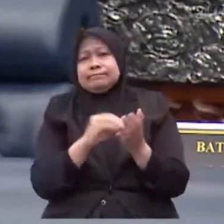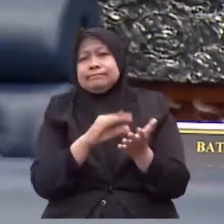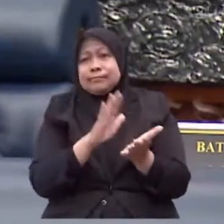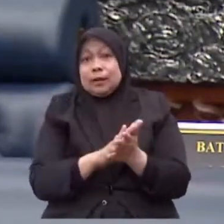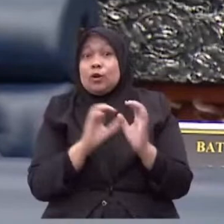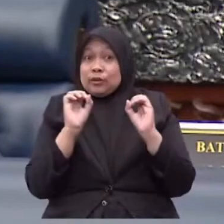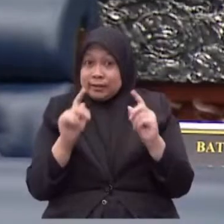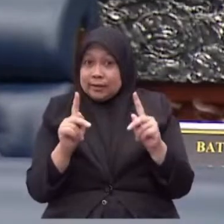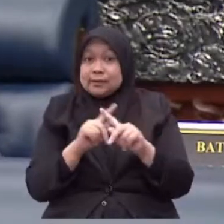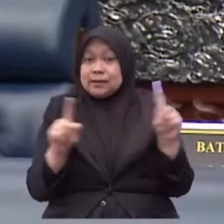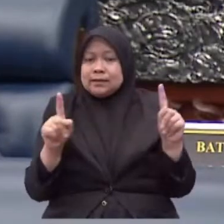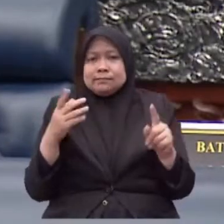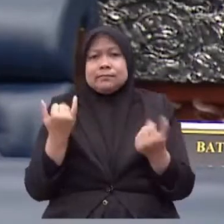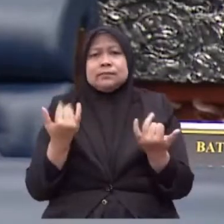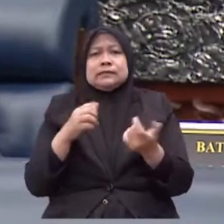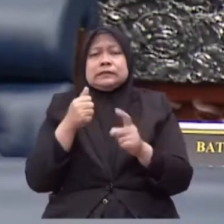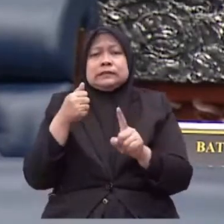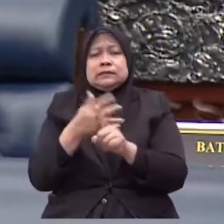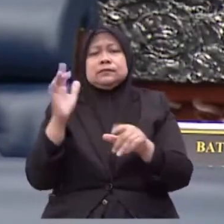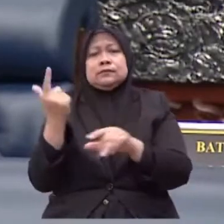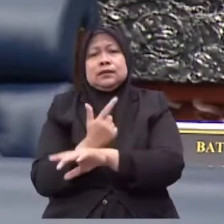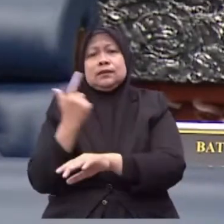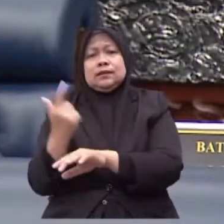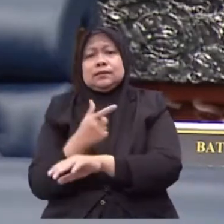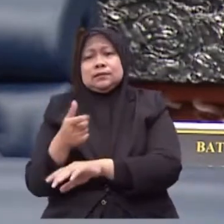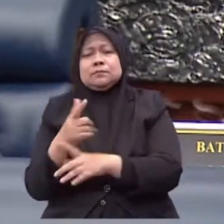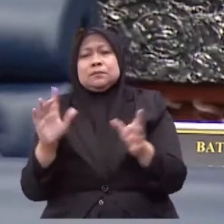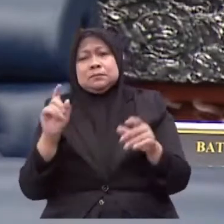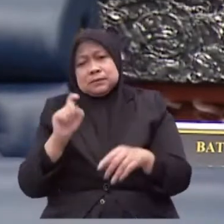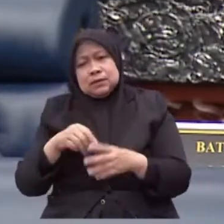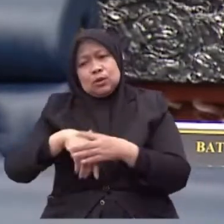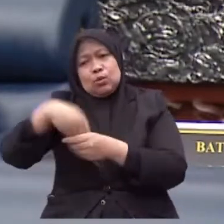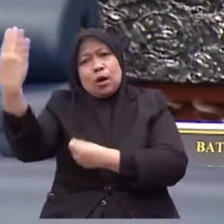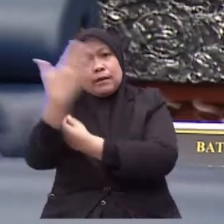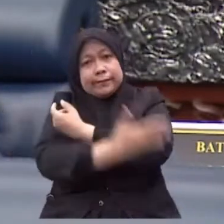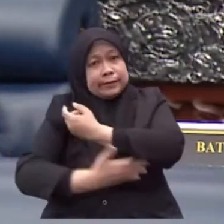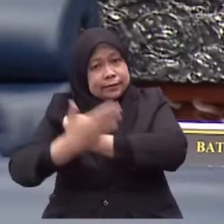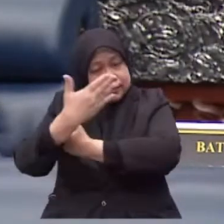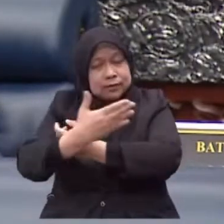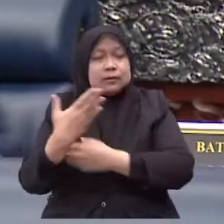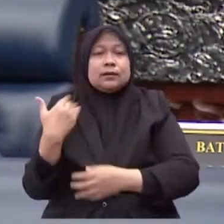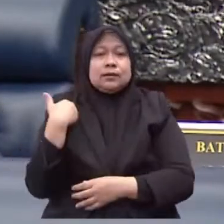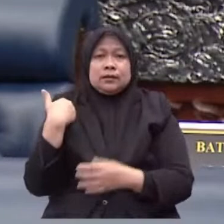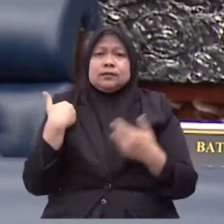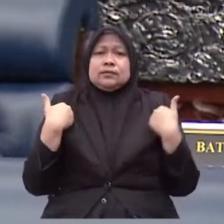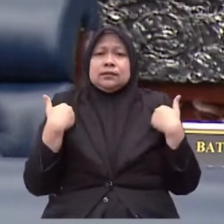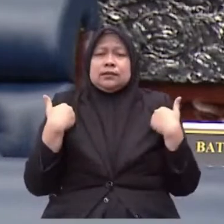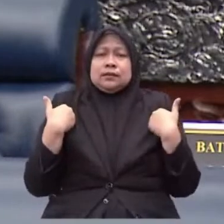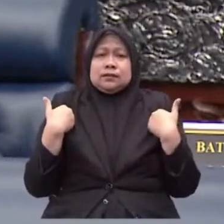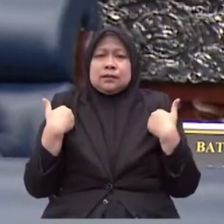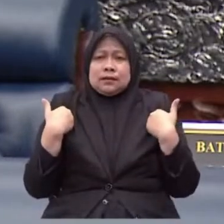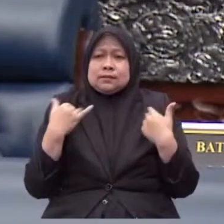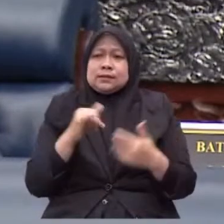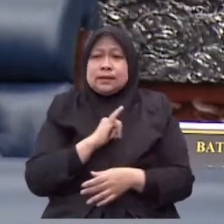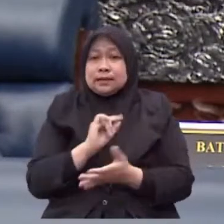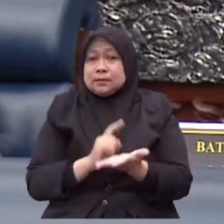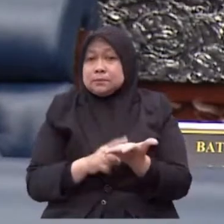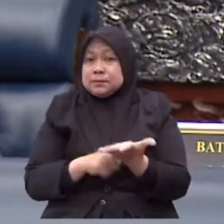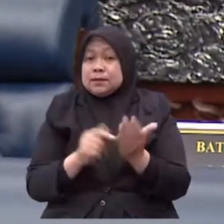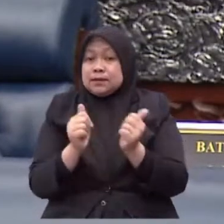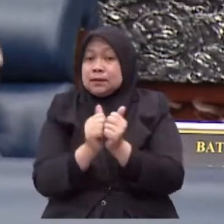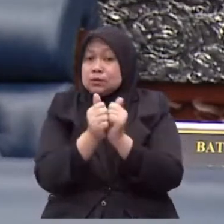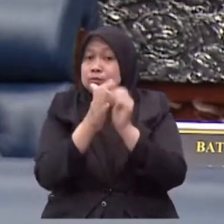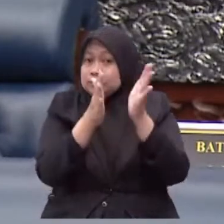ini memberi kesan kepada latihan mereka karena ada yang perlu keluar negara dan saya ada